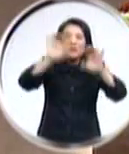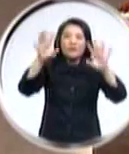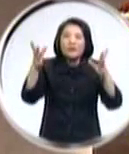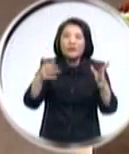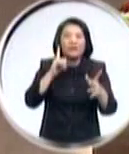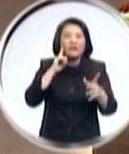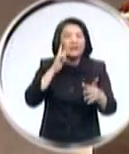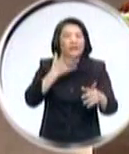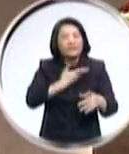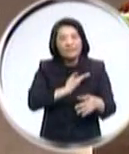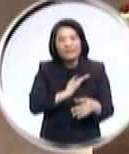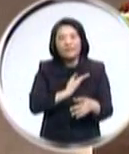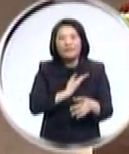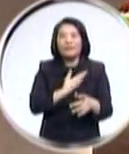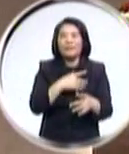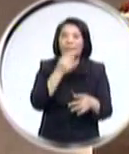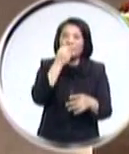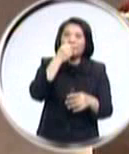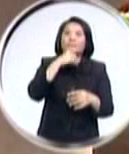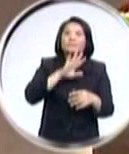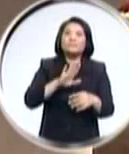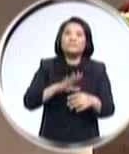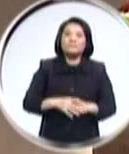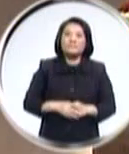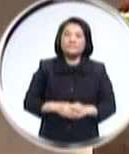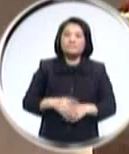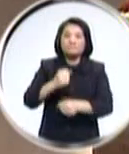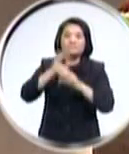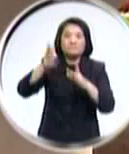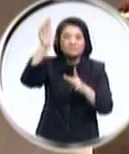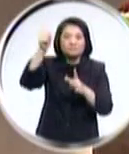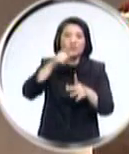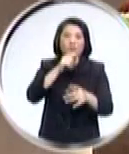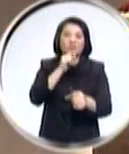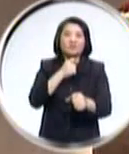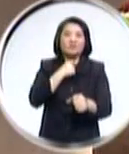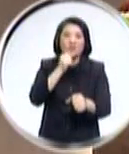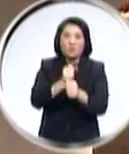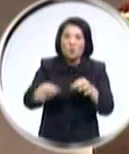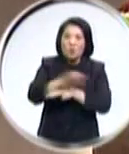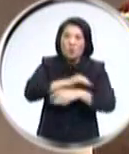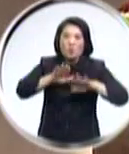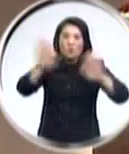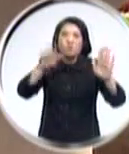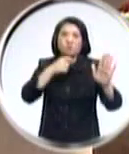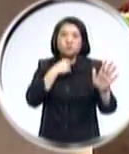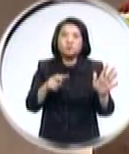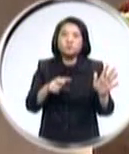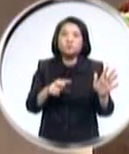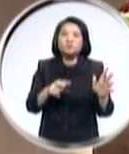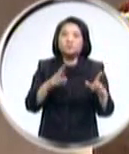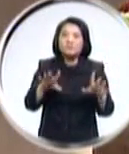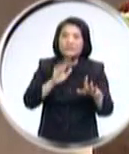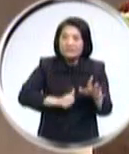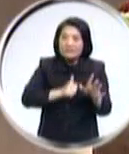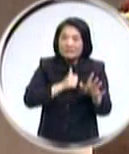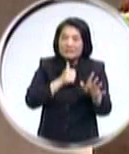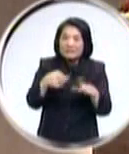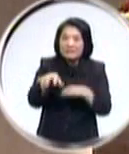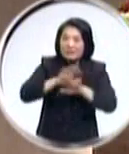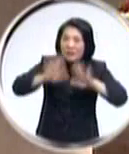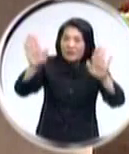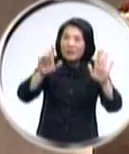已的苦衷。马总统经常说要把饼做大，但是实际上这几年做大的